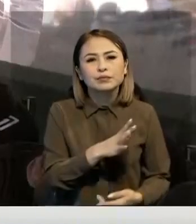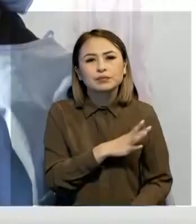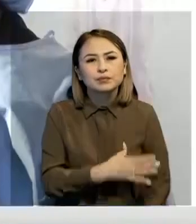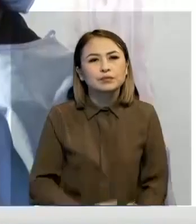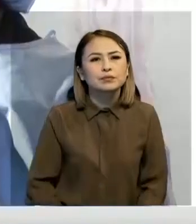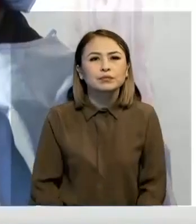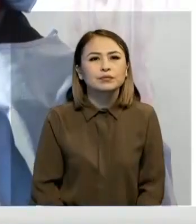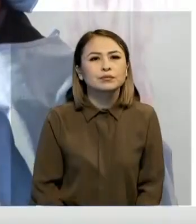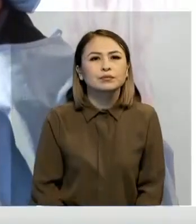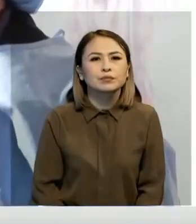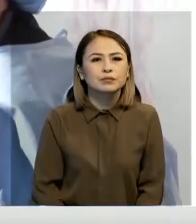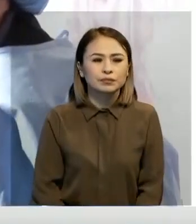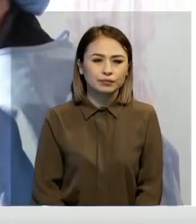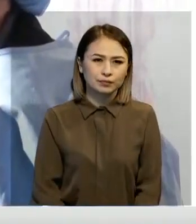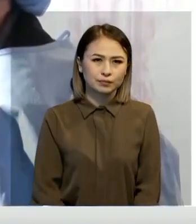анықталған.